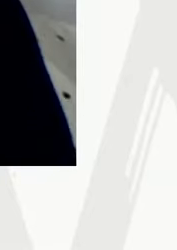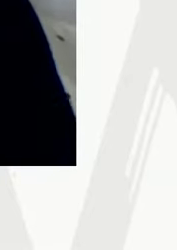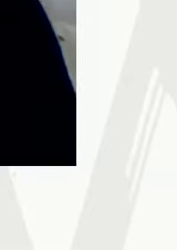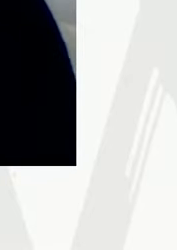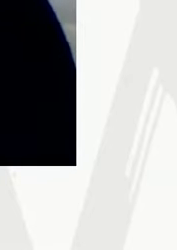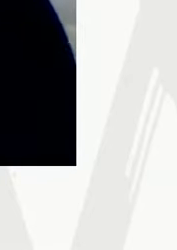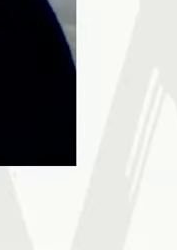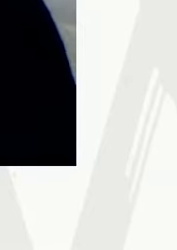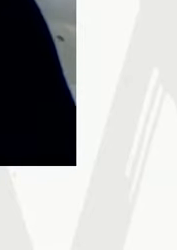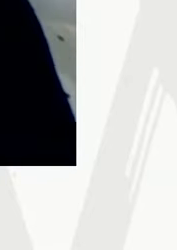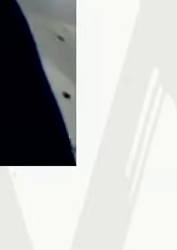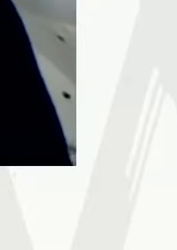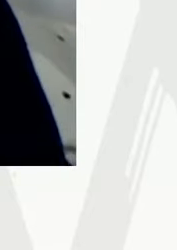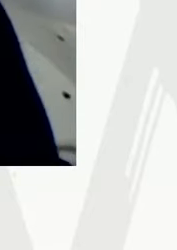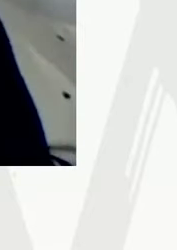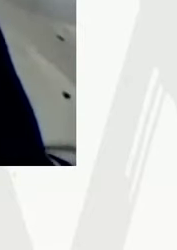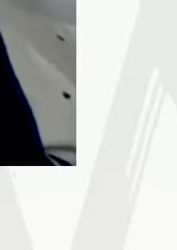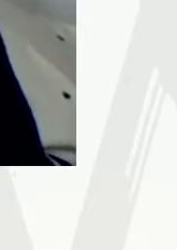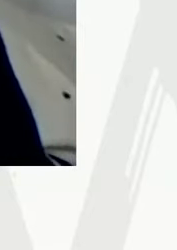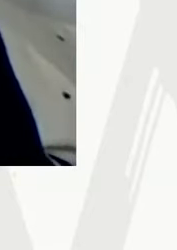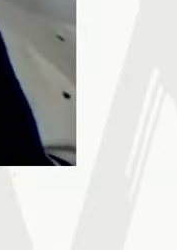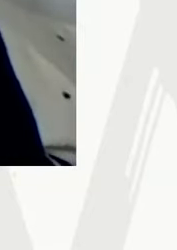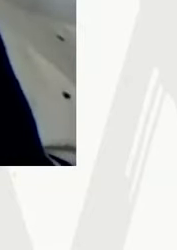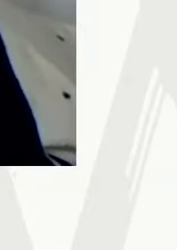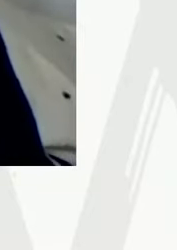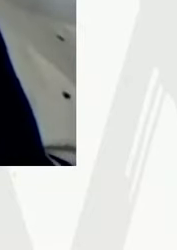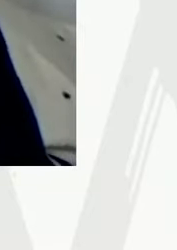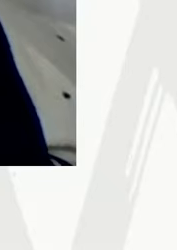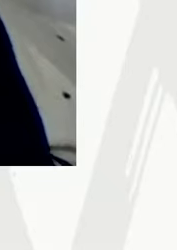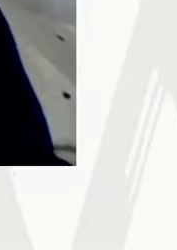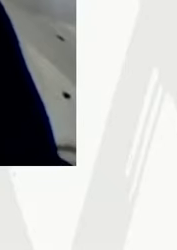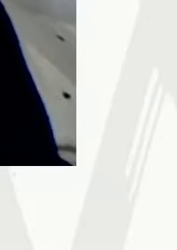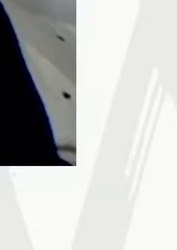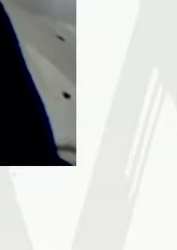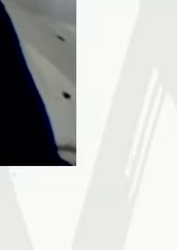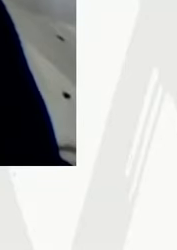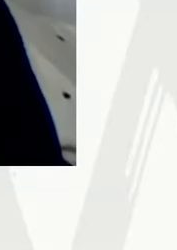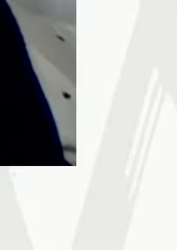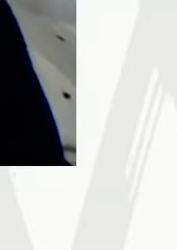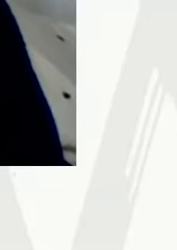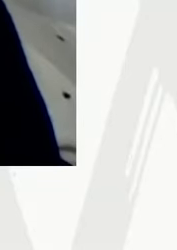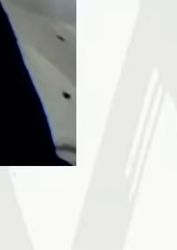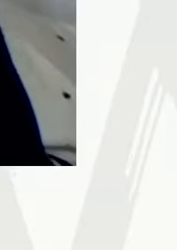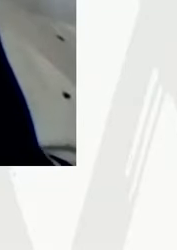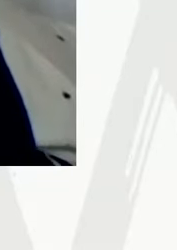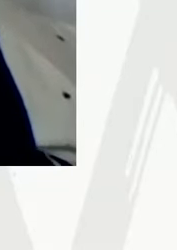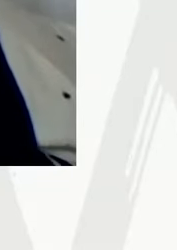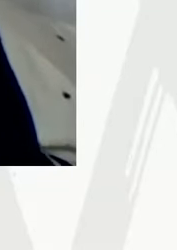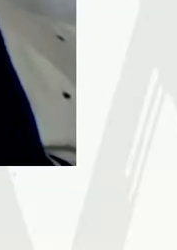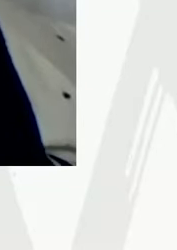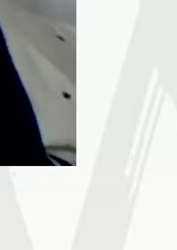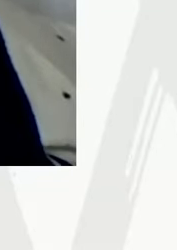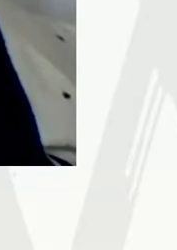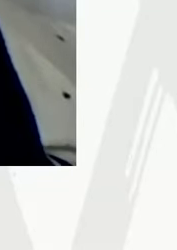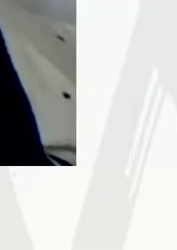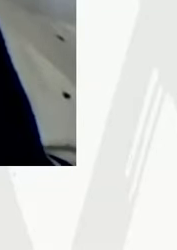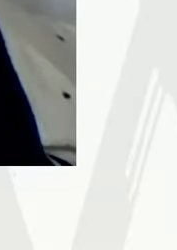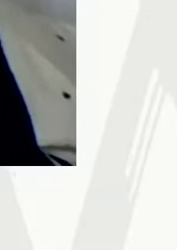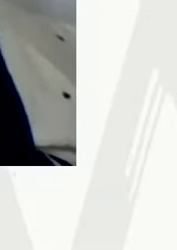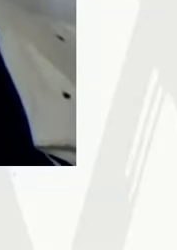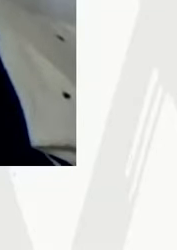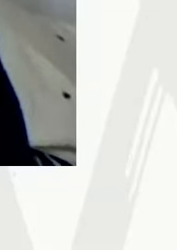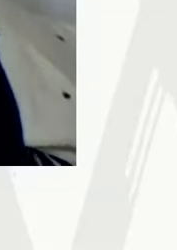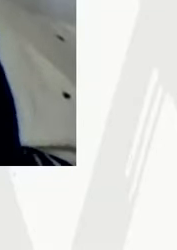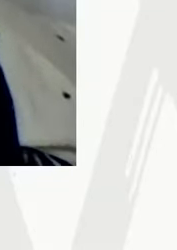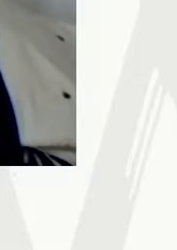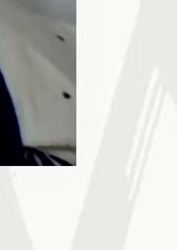qui constitue la liberté ? Et par conséquent, qu'est-ce qui constitue la propriété